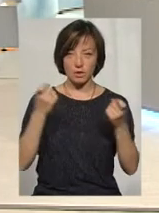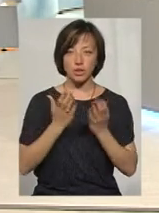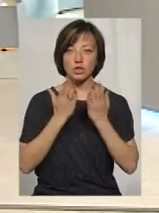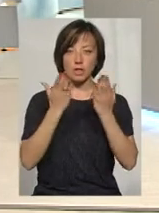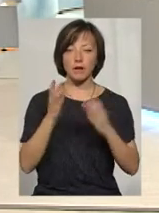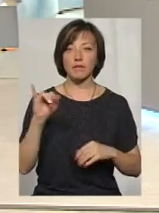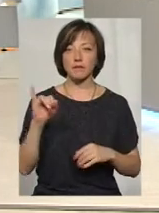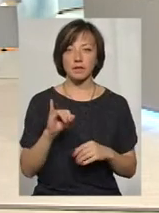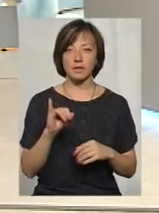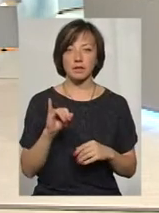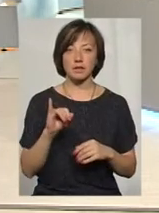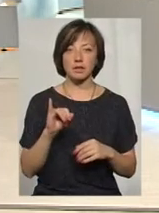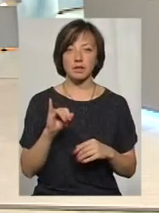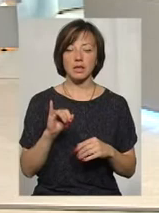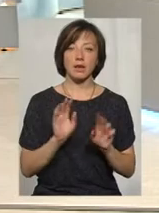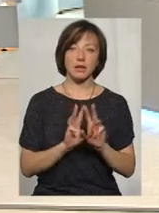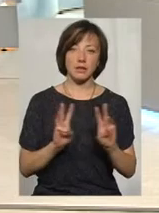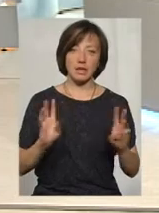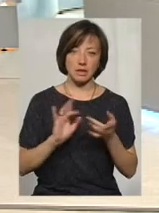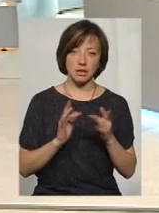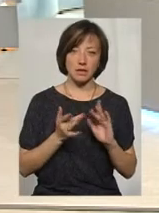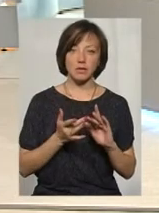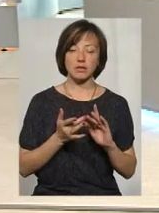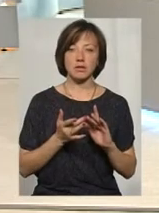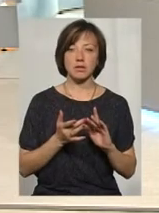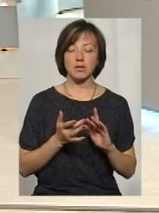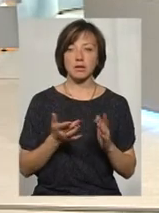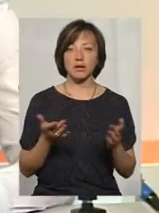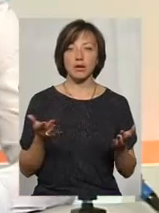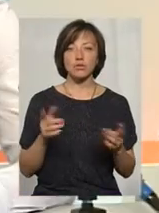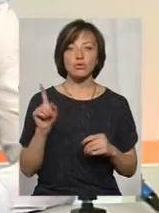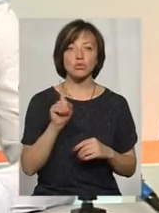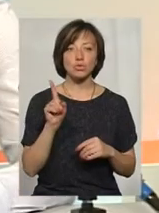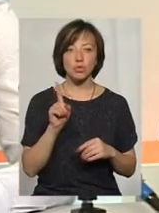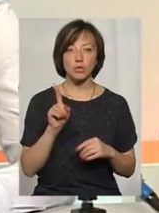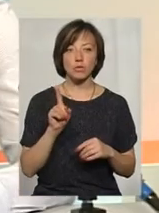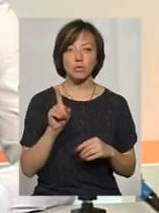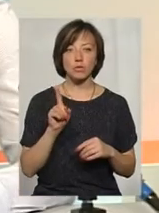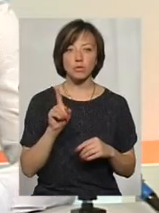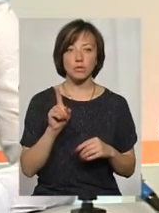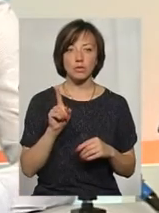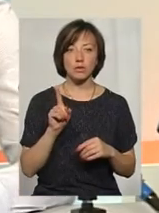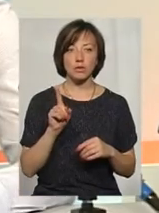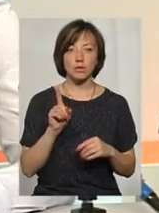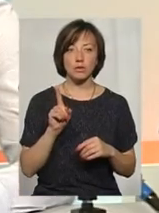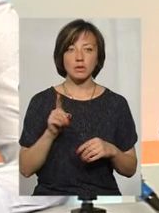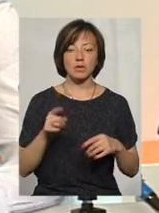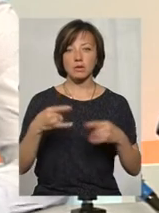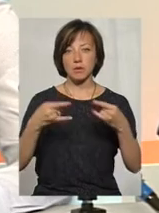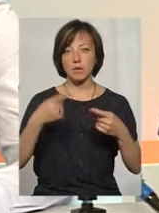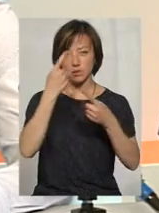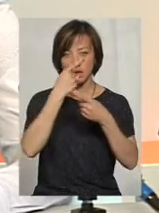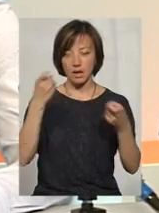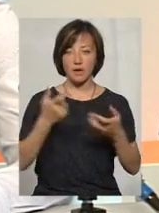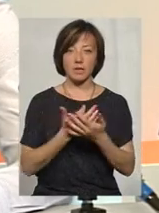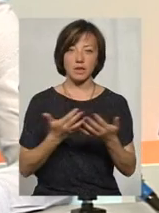і сторінки у соціальних мережах, відповідні сайти, чув по телебаченню заяви